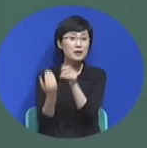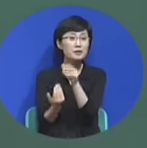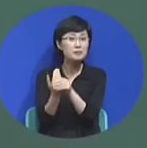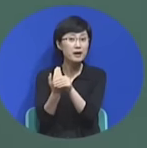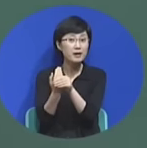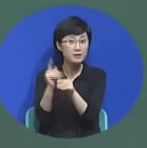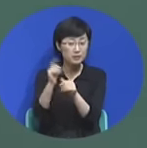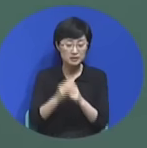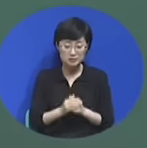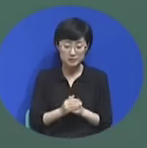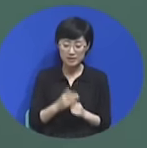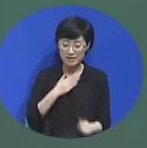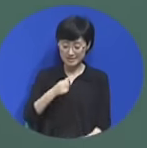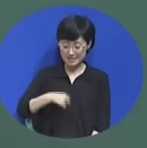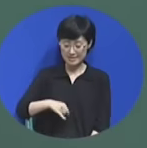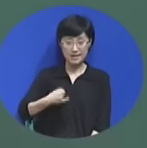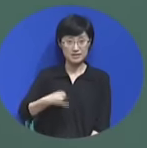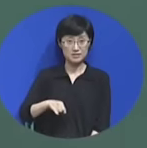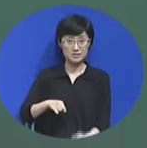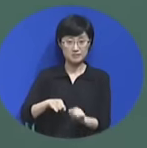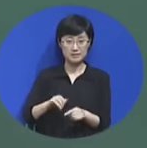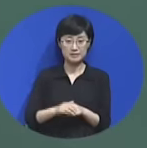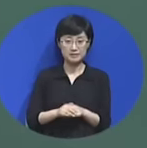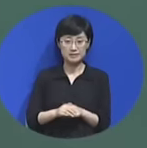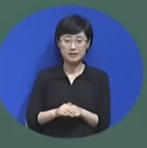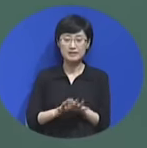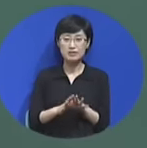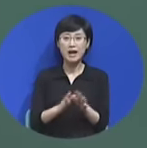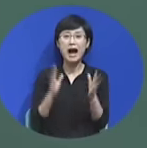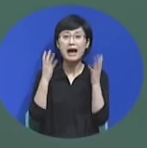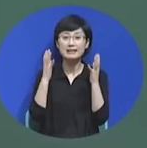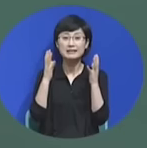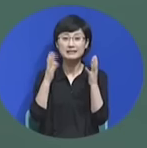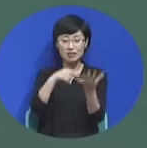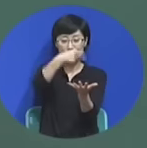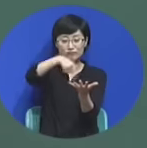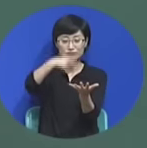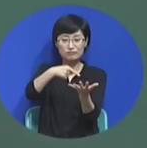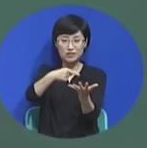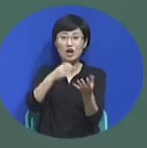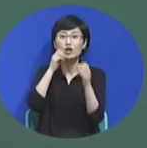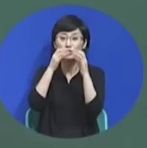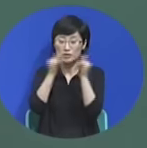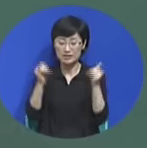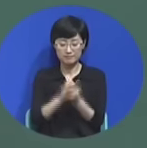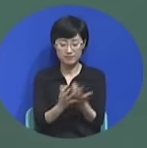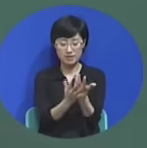在前几年有过这样的事情。 제가 이 아이들하고 이제 사역을 했는데 수련회를 가게 됐습니다.